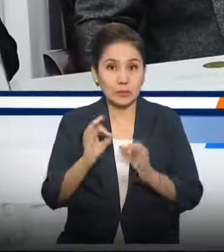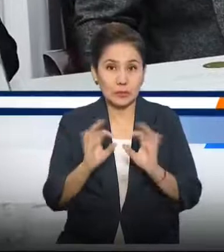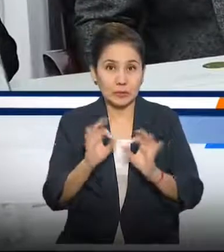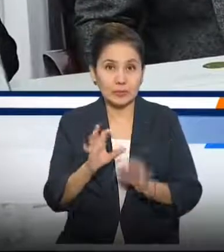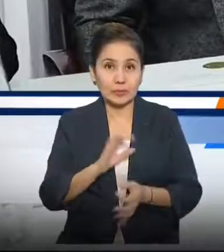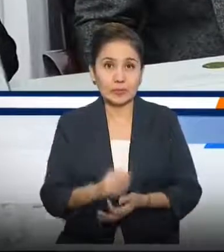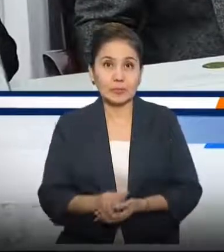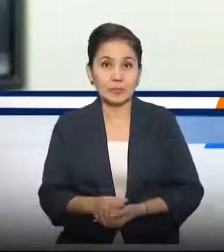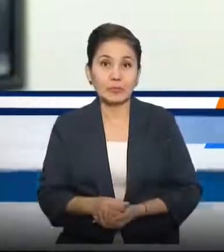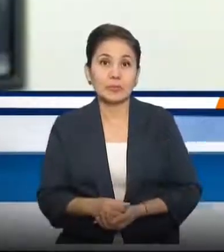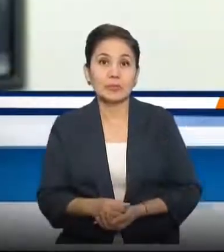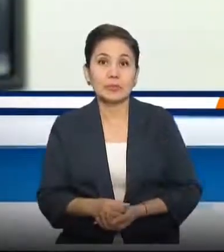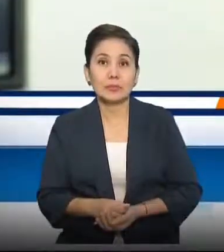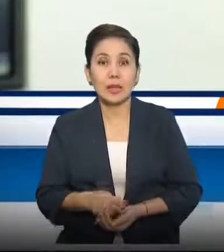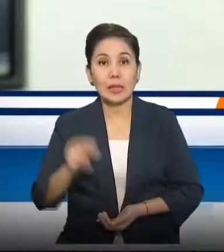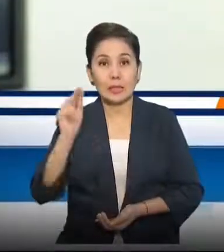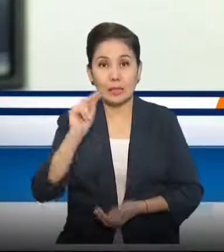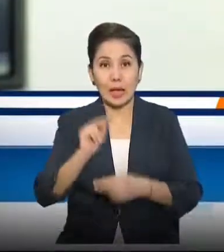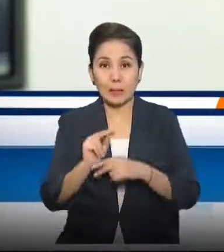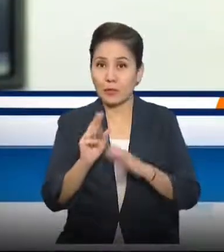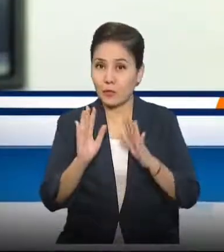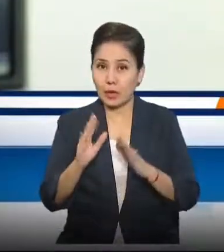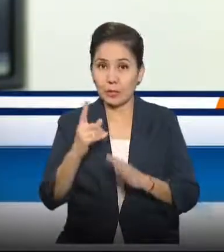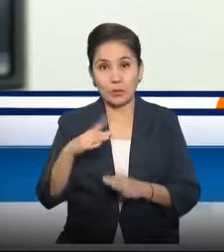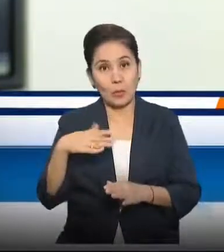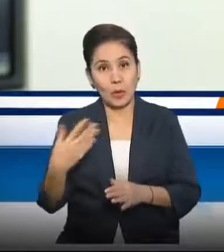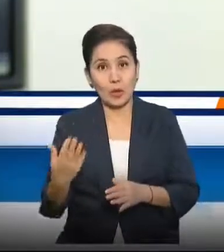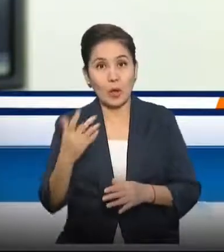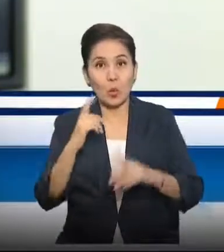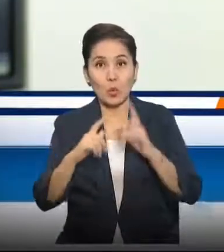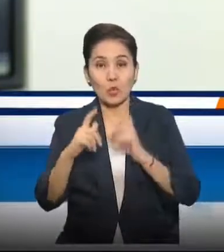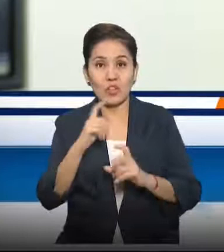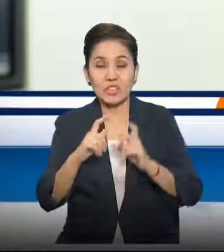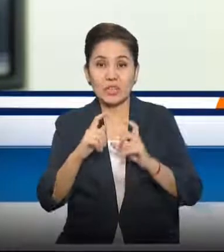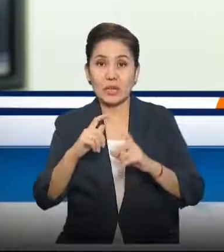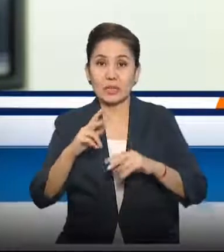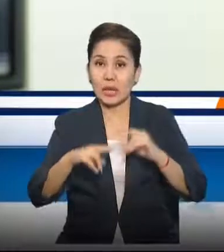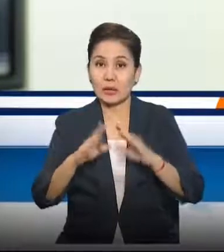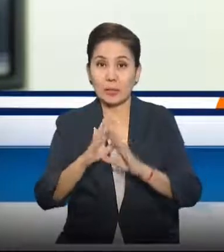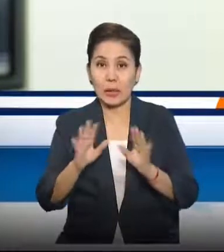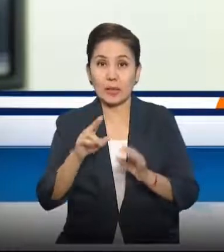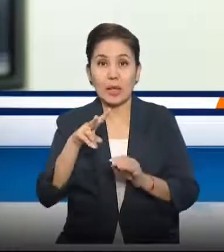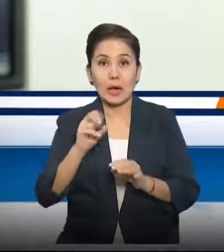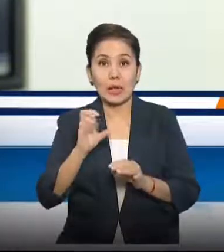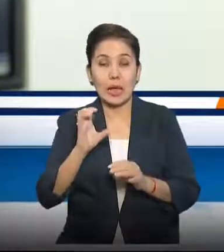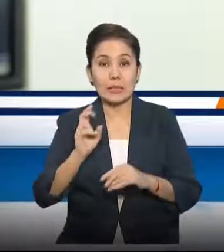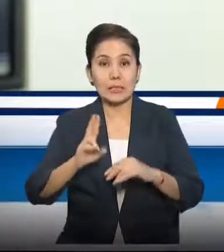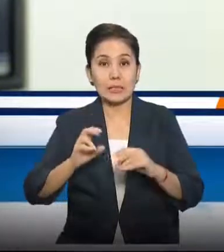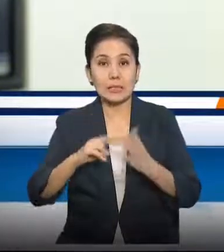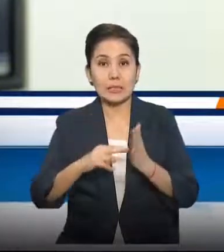ўтилди. Таълимни фақатгина бир томонлама, яъни университет шаклида эмас, балки кластер шаклида, яъни